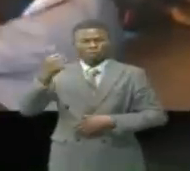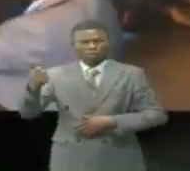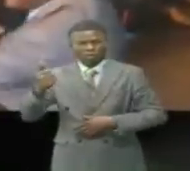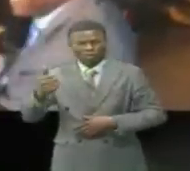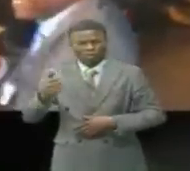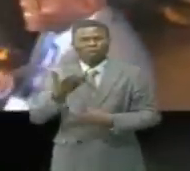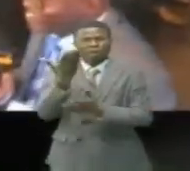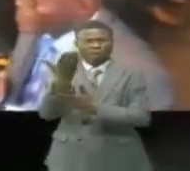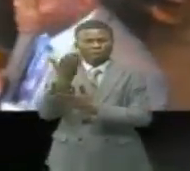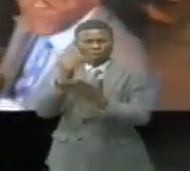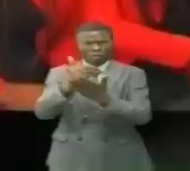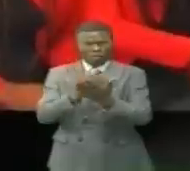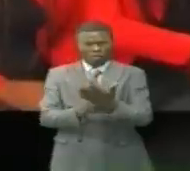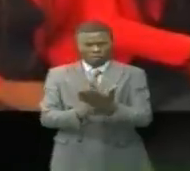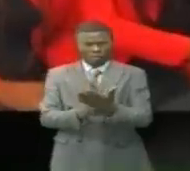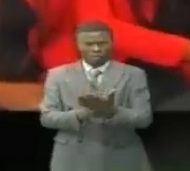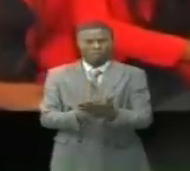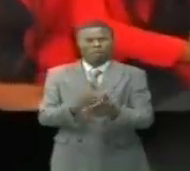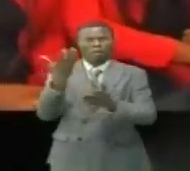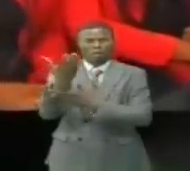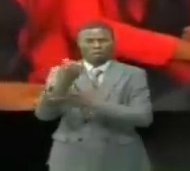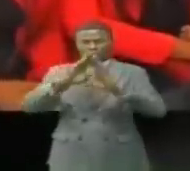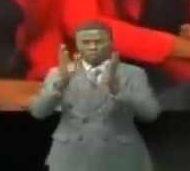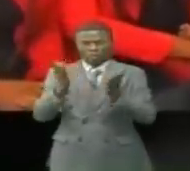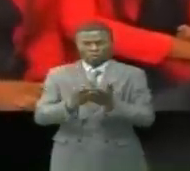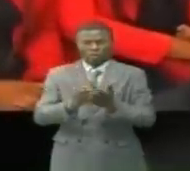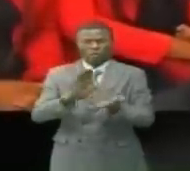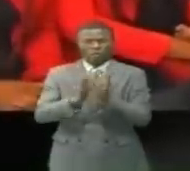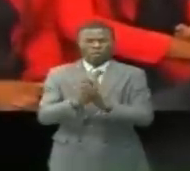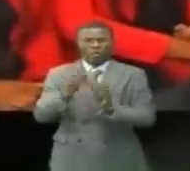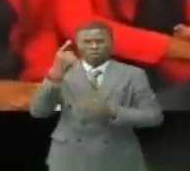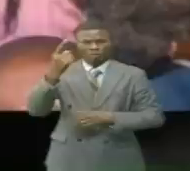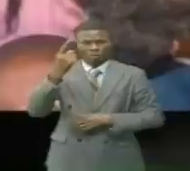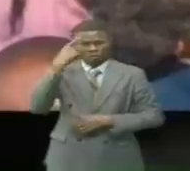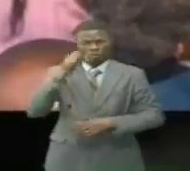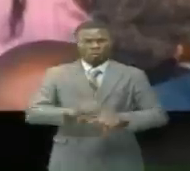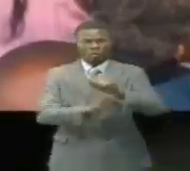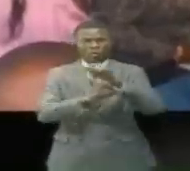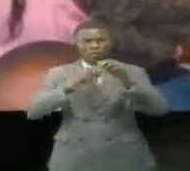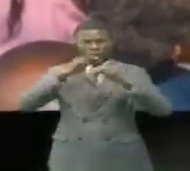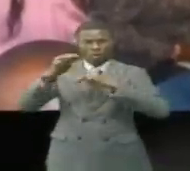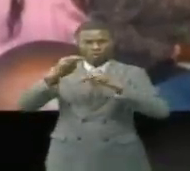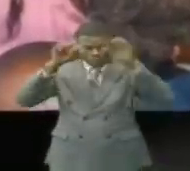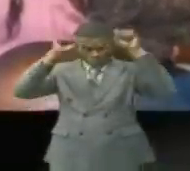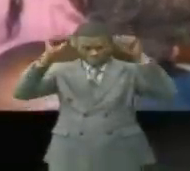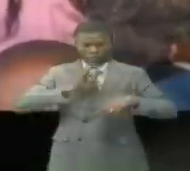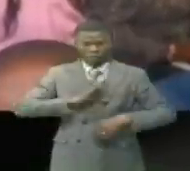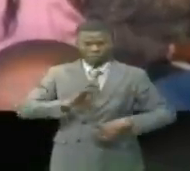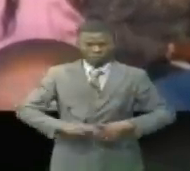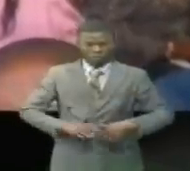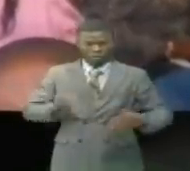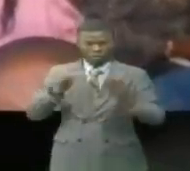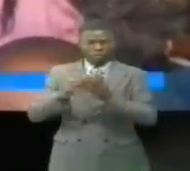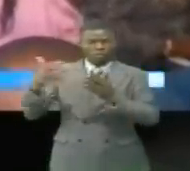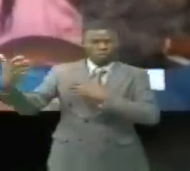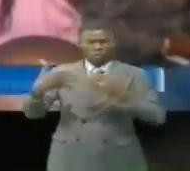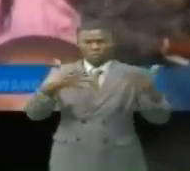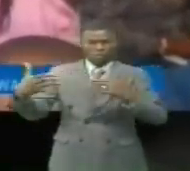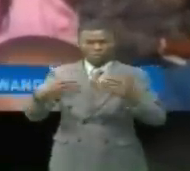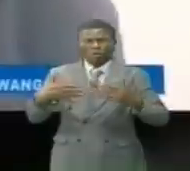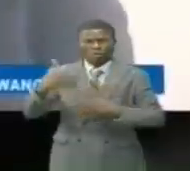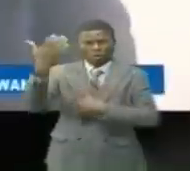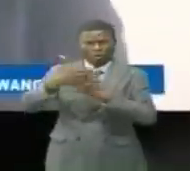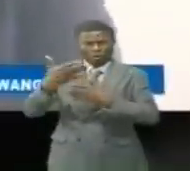leurs revendications, tout en les invitant à se mobiliser pour appuyer les messages du chef de l'État face à l'agression rwandaise